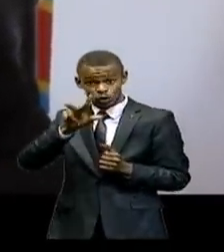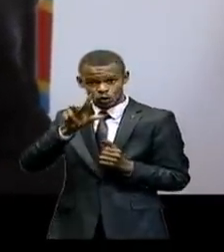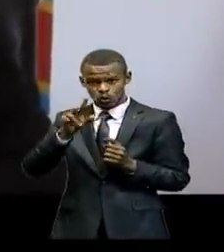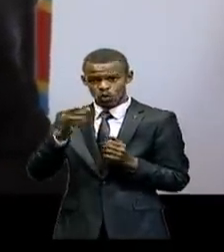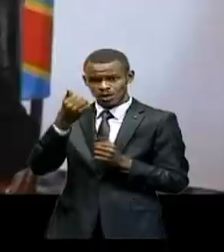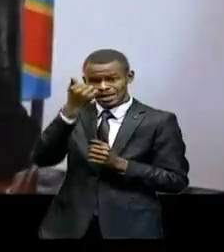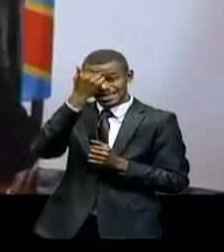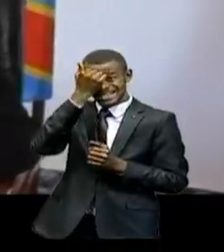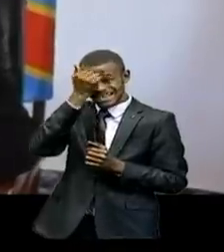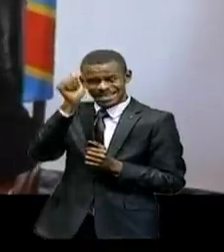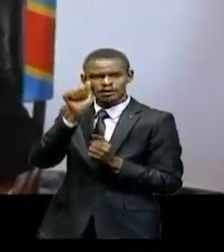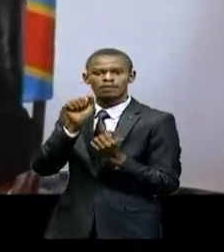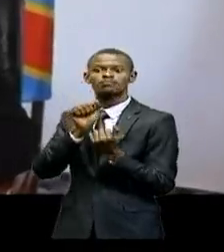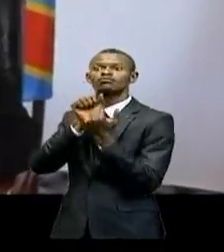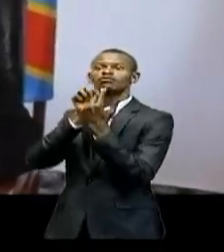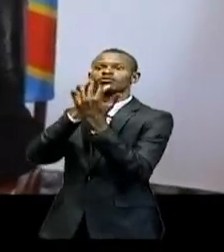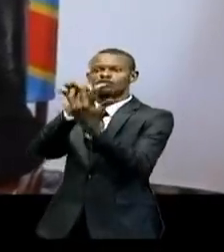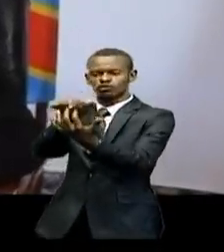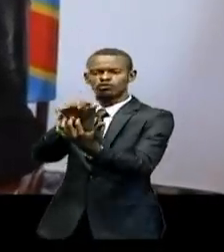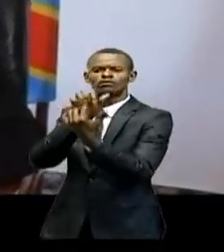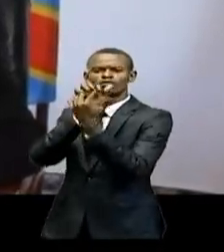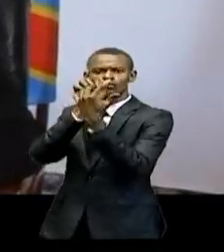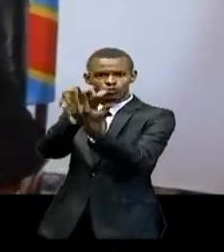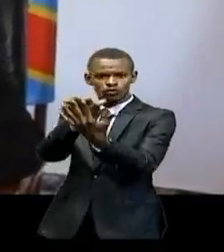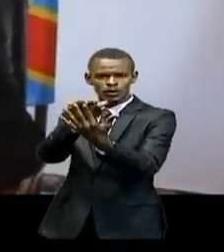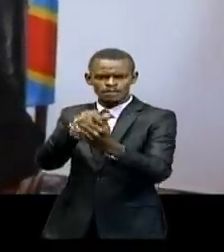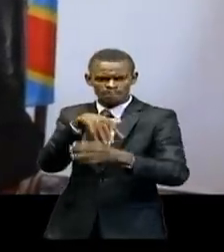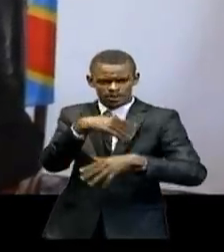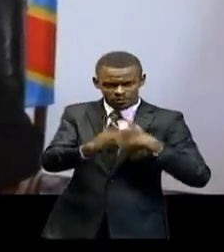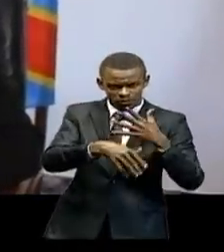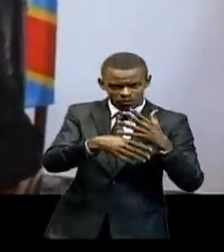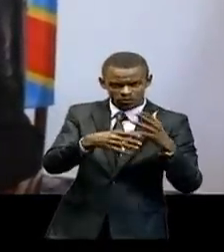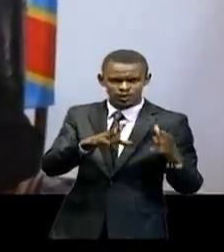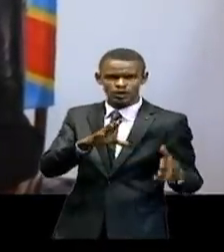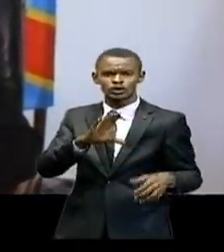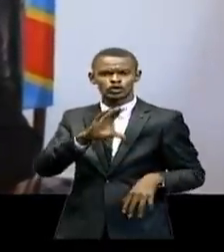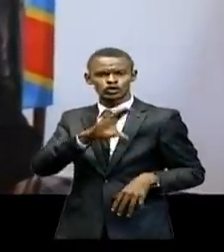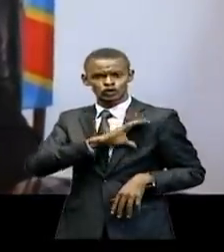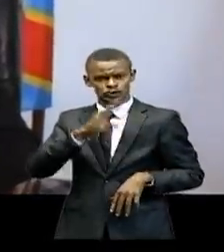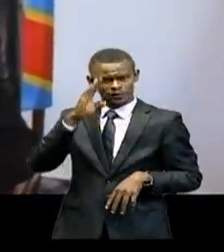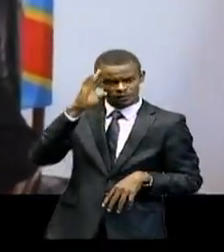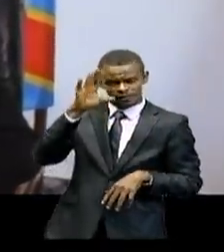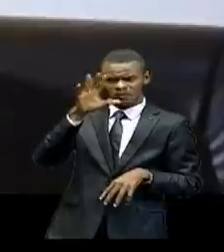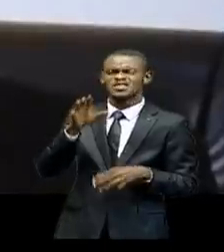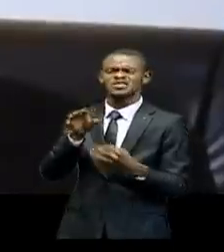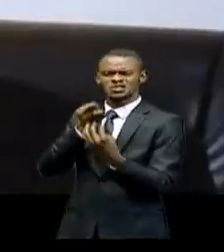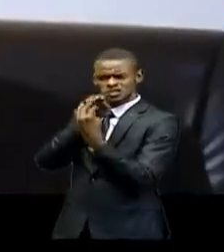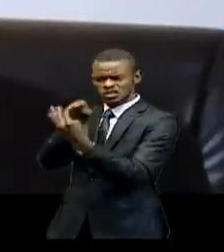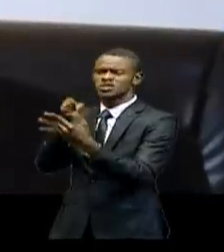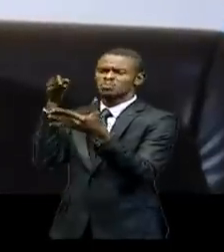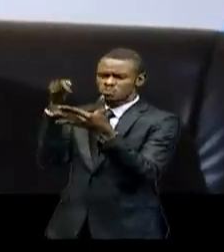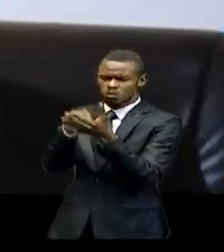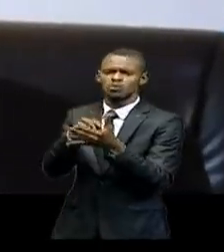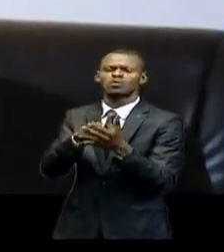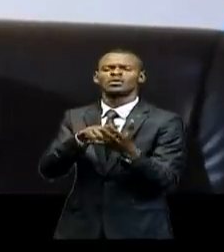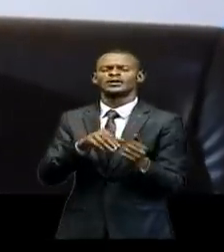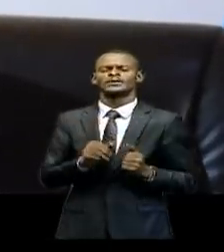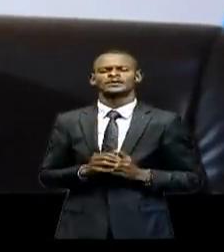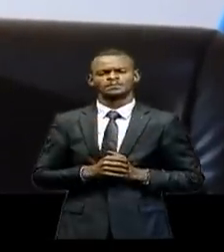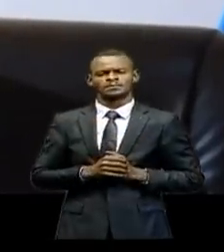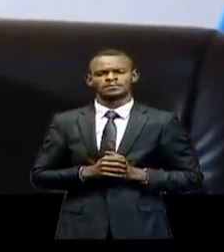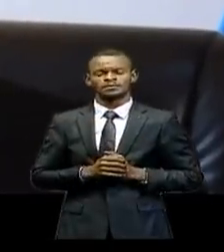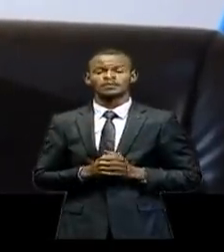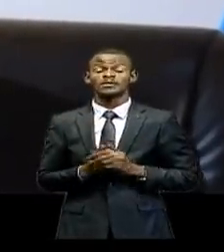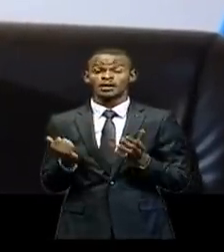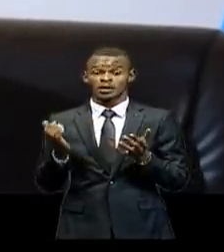après la reprise de cette partie du pays par les forces armées de la République démocratique du Congo, ainsi que d'autres points d'actualité. Sur